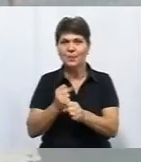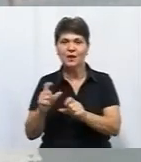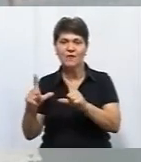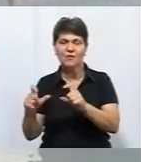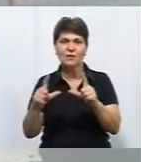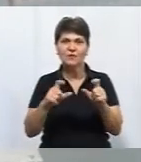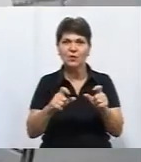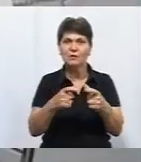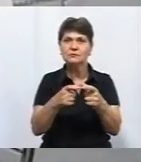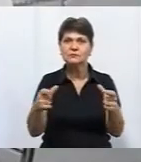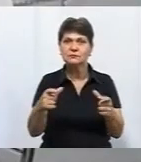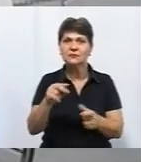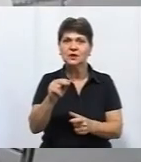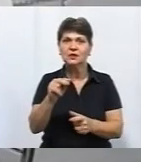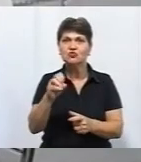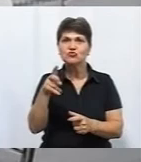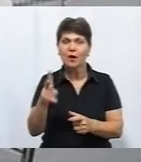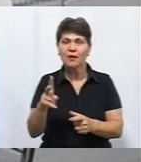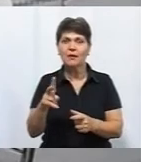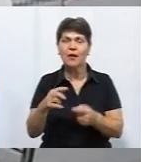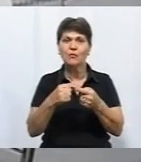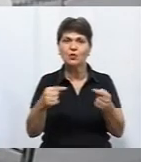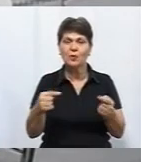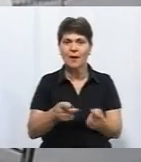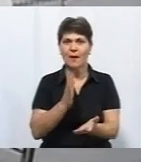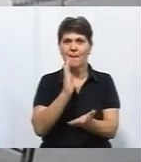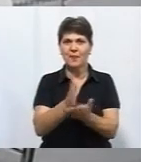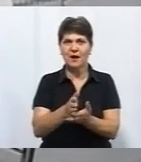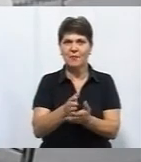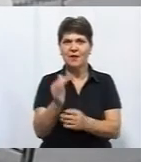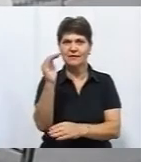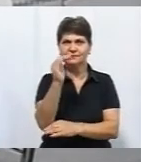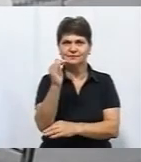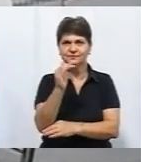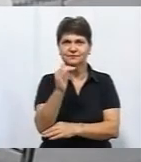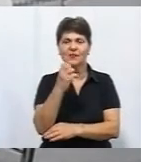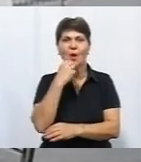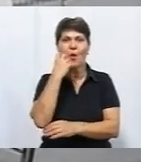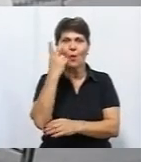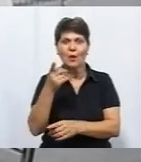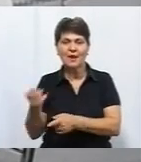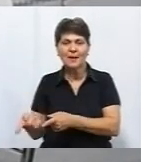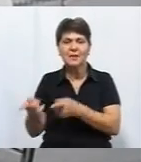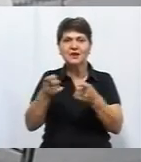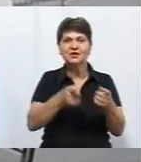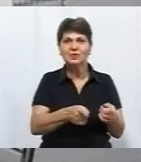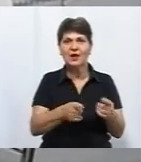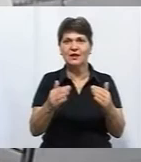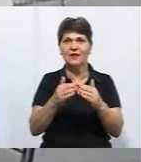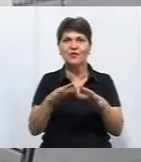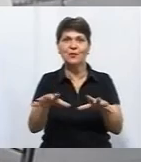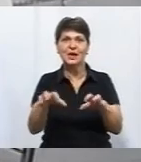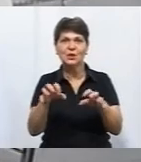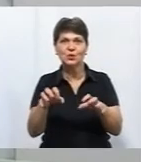чеків, фотографії продукції і робили пряму трансляцію, коли приїжджали в притулок і віддавали це